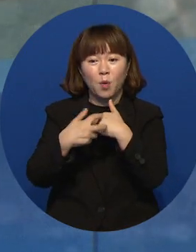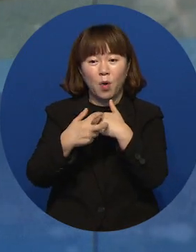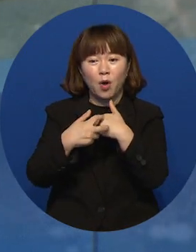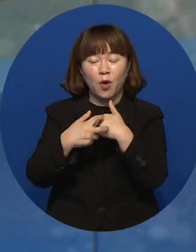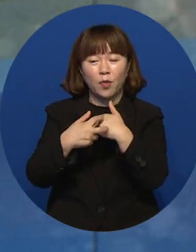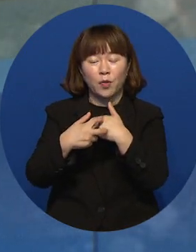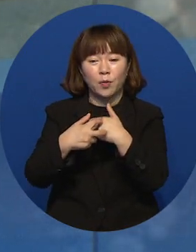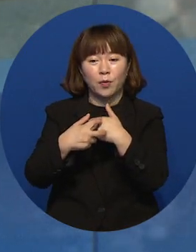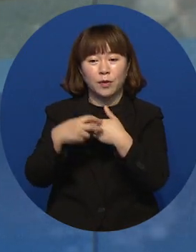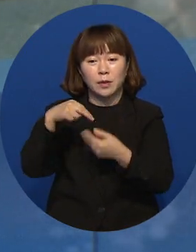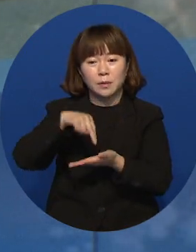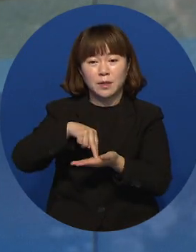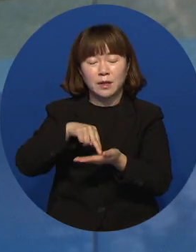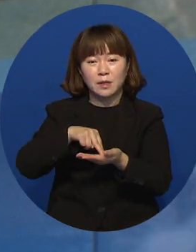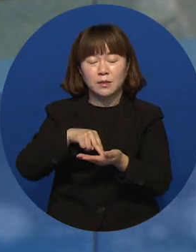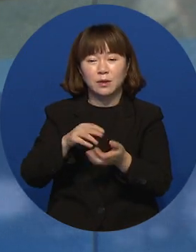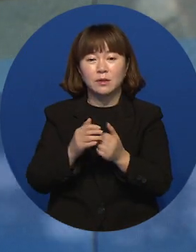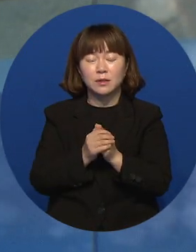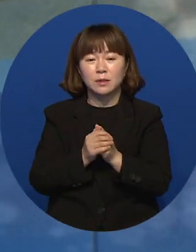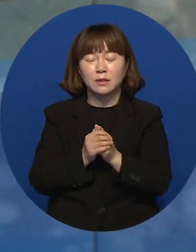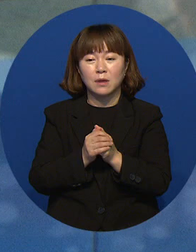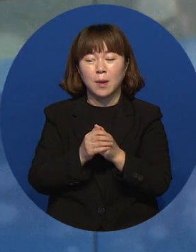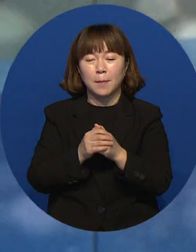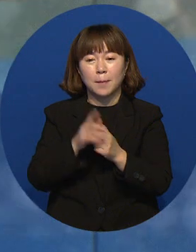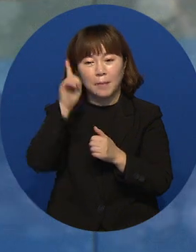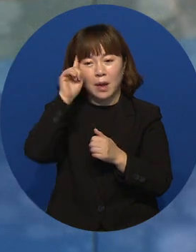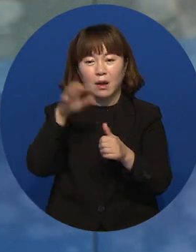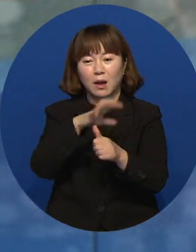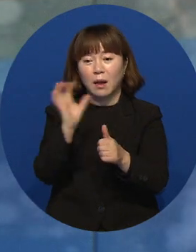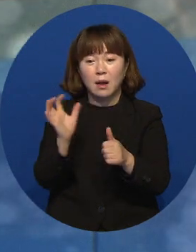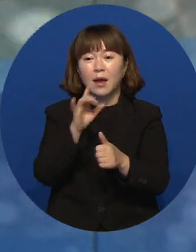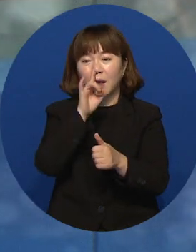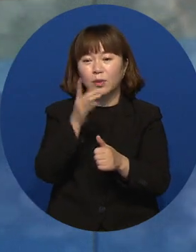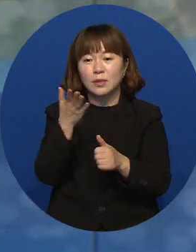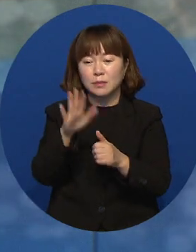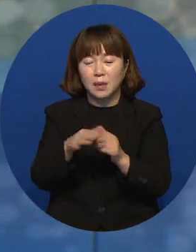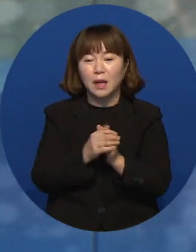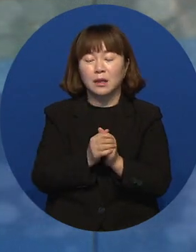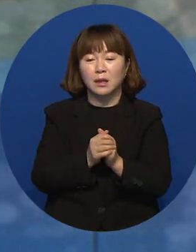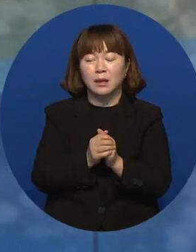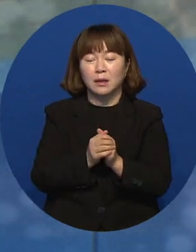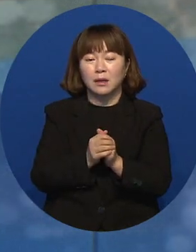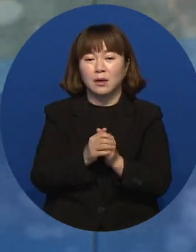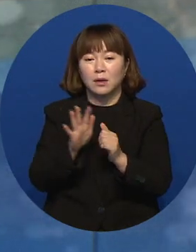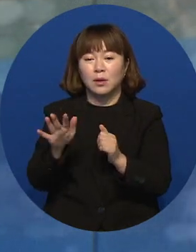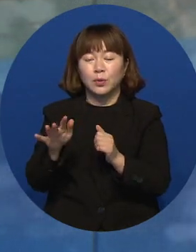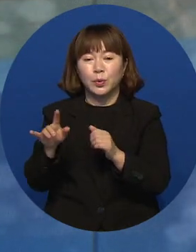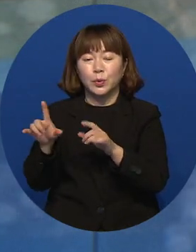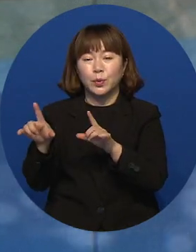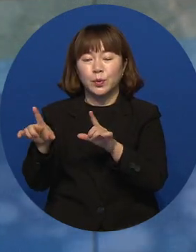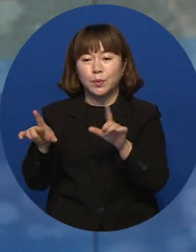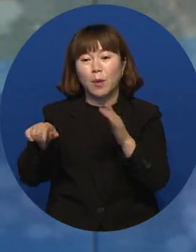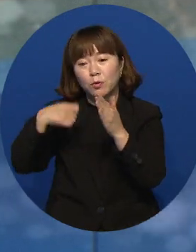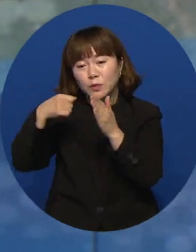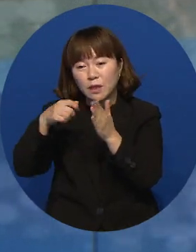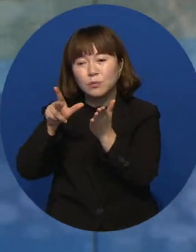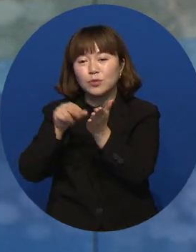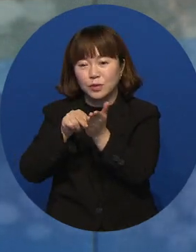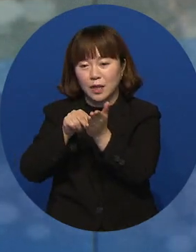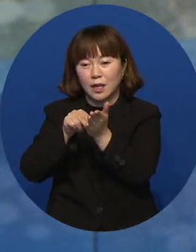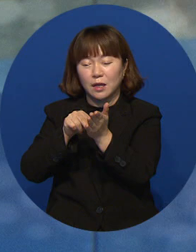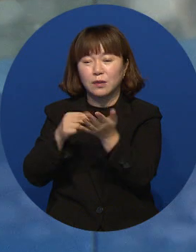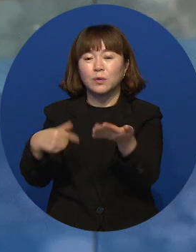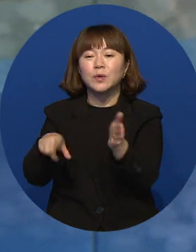안되는 것이지만 예 우리는 또 생업이 라는 것이 있기 때문에 예 특히 국민들 이상도 굉장히 불편하고 그런 점을 담아냈다는 말씀을